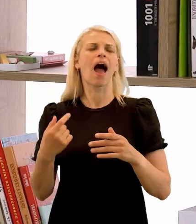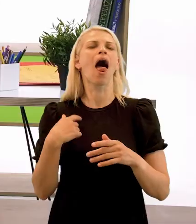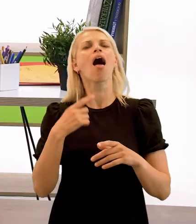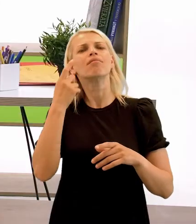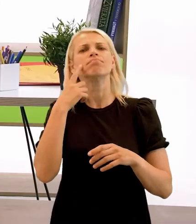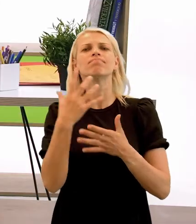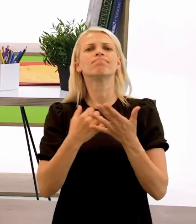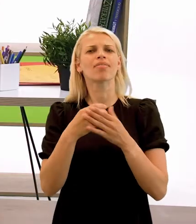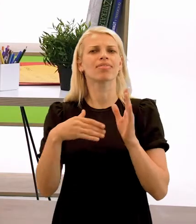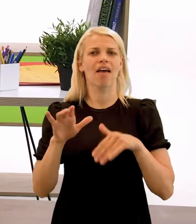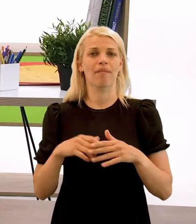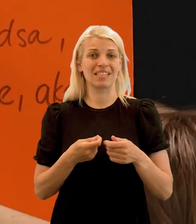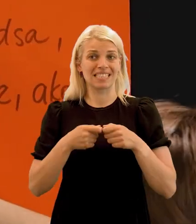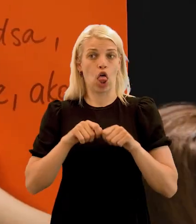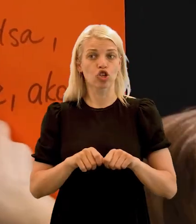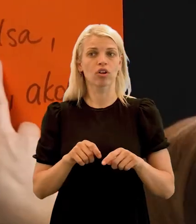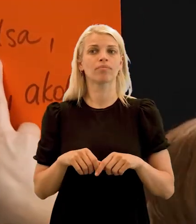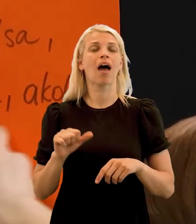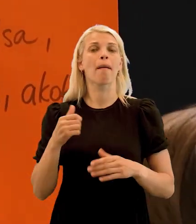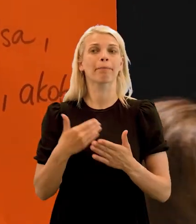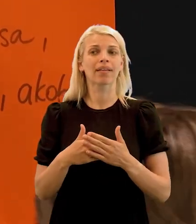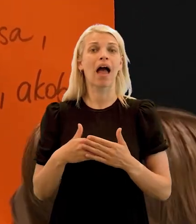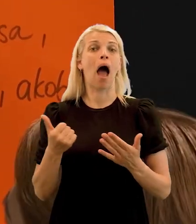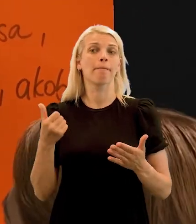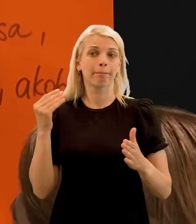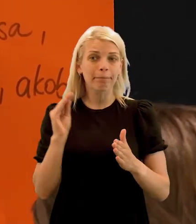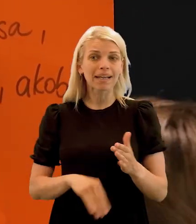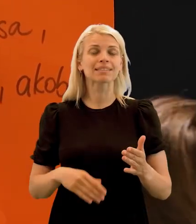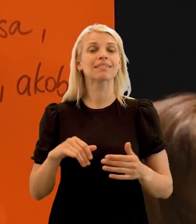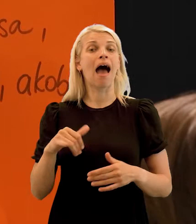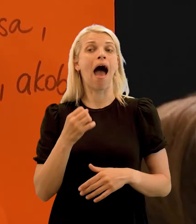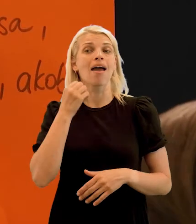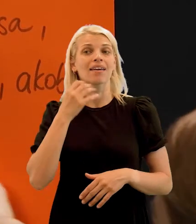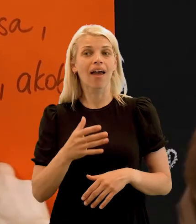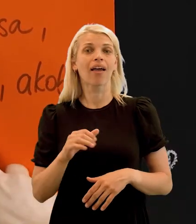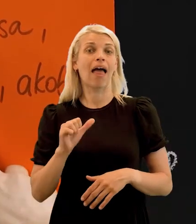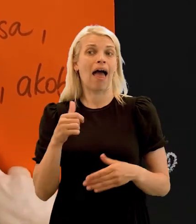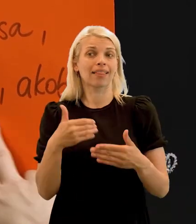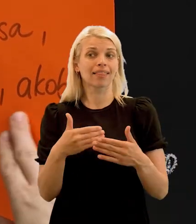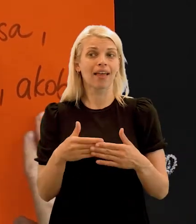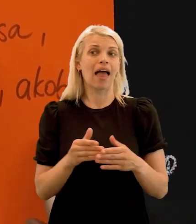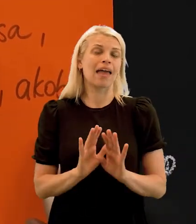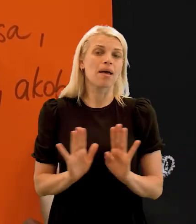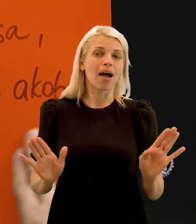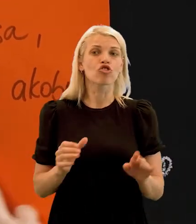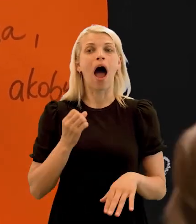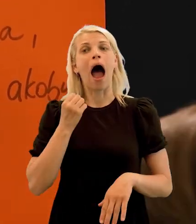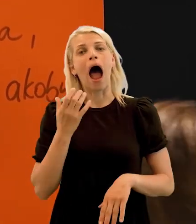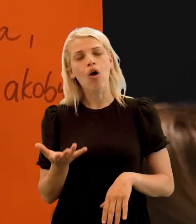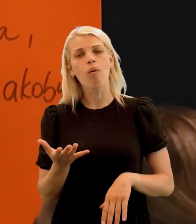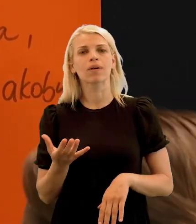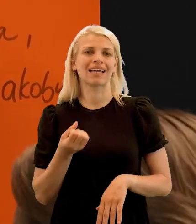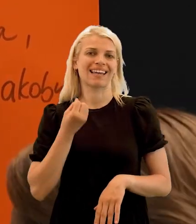najfrekventovanejšie zložené spojky. A preto, a predsa, aj keď, a teda, iba, že,